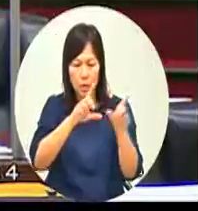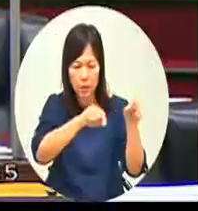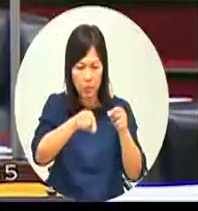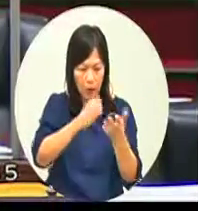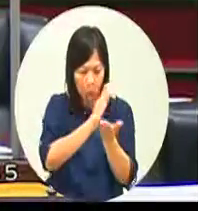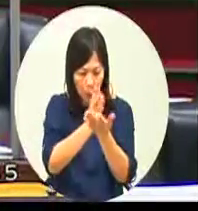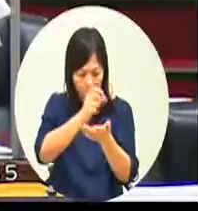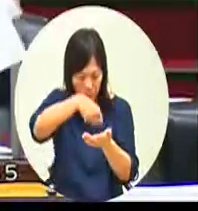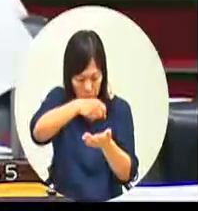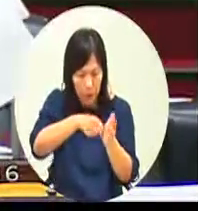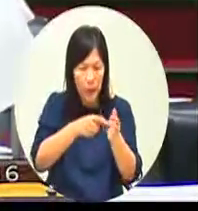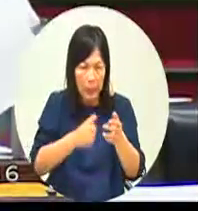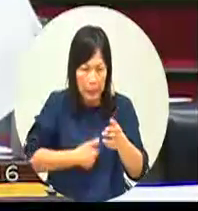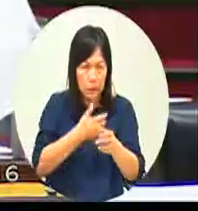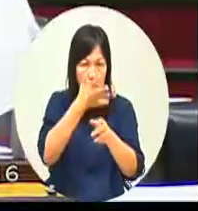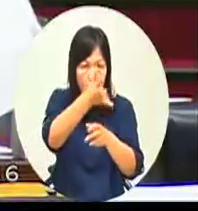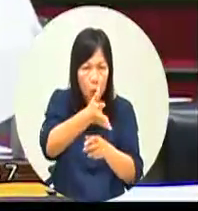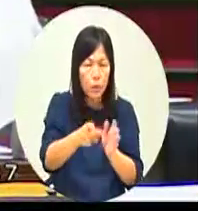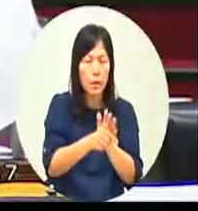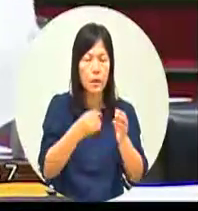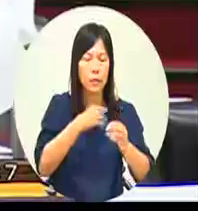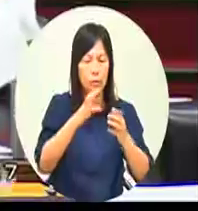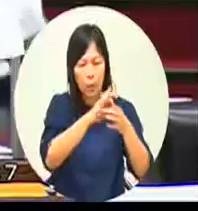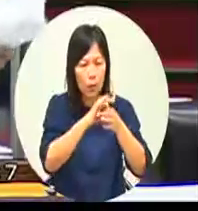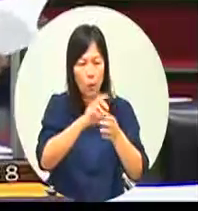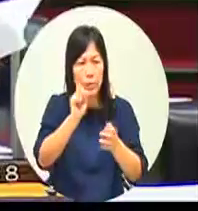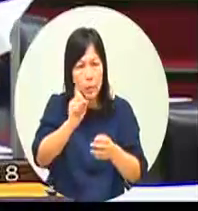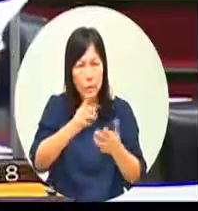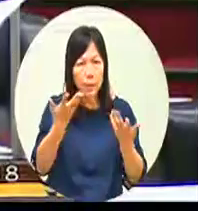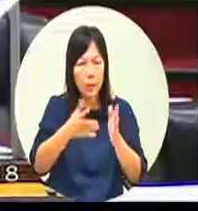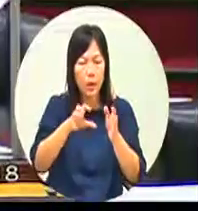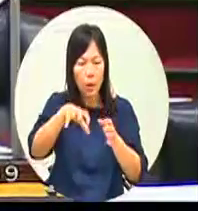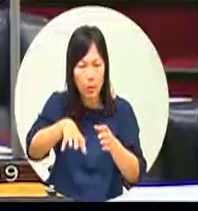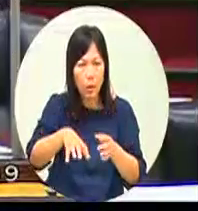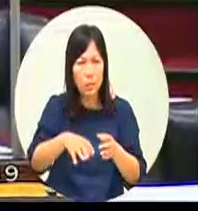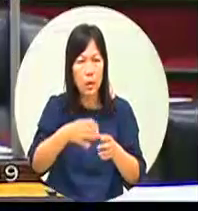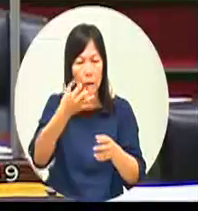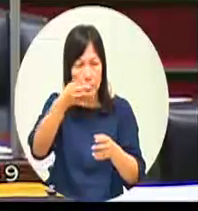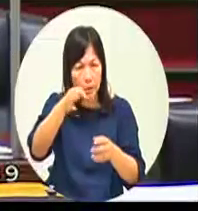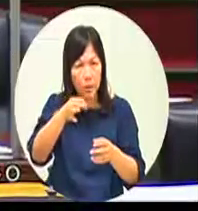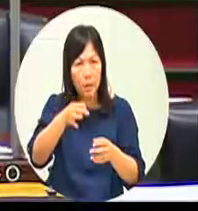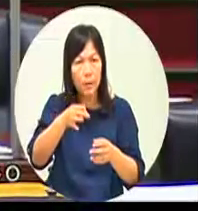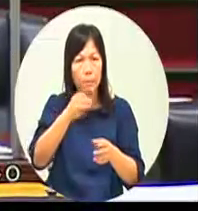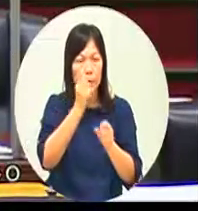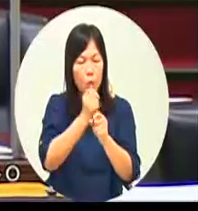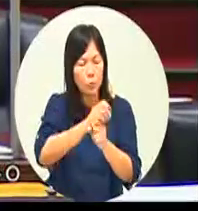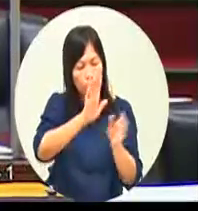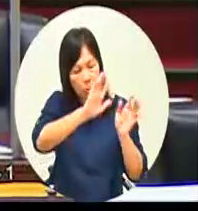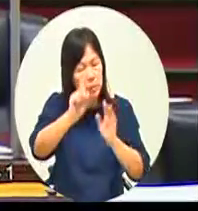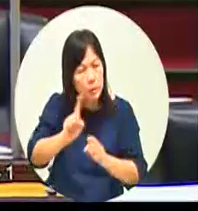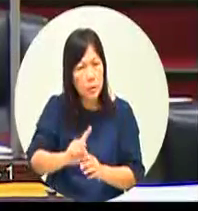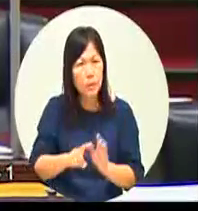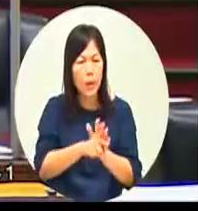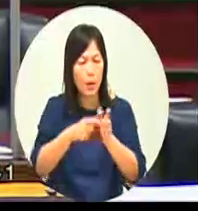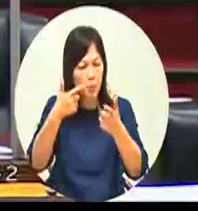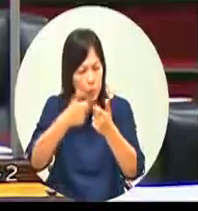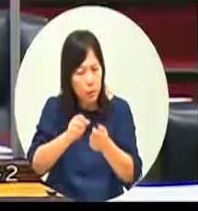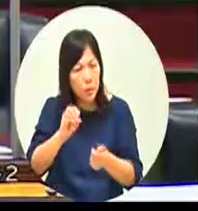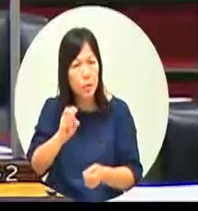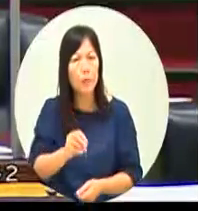实际下去问，说比如说议员关心的是哪一个局处决算执行的情形恰不恰当。